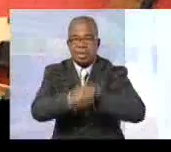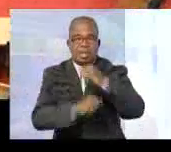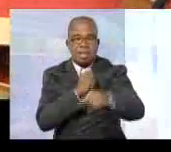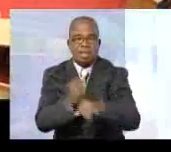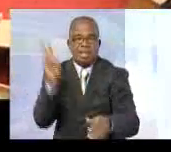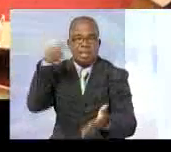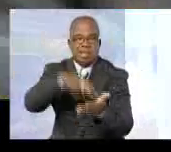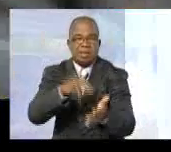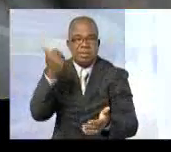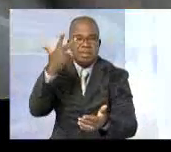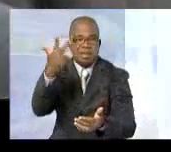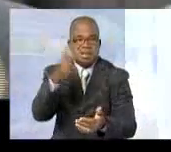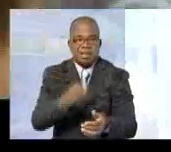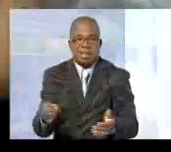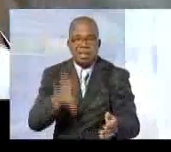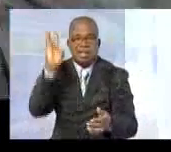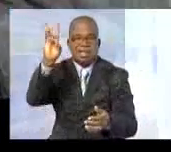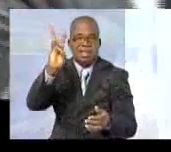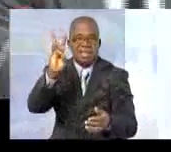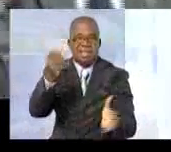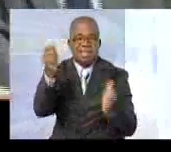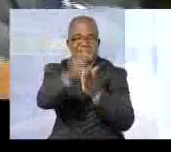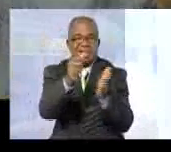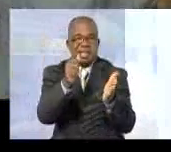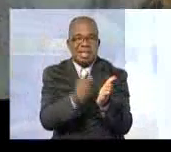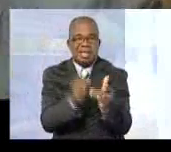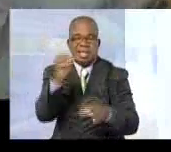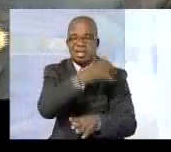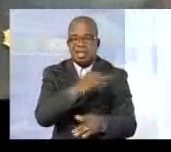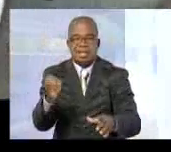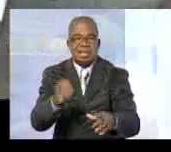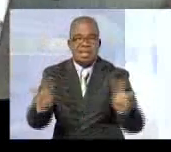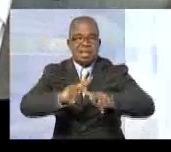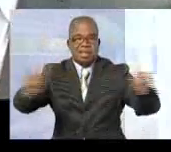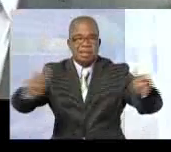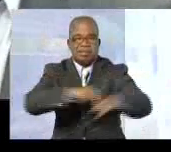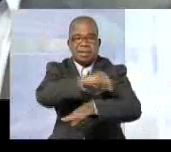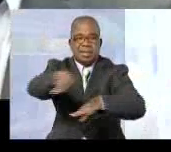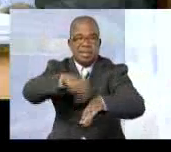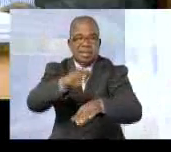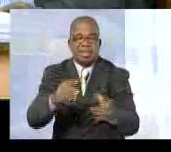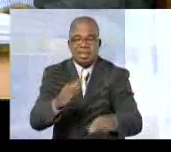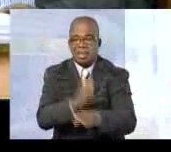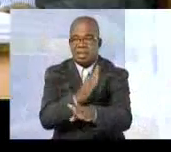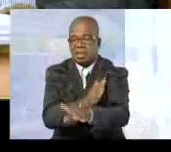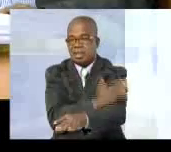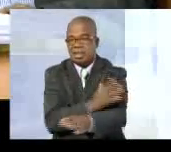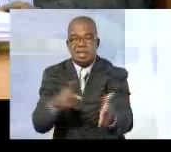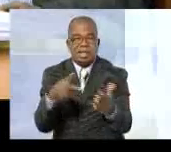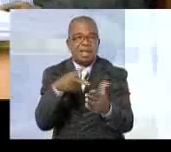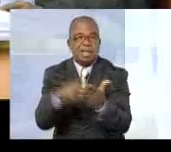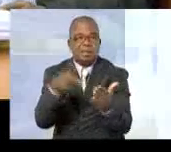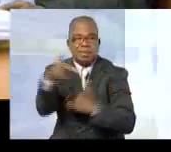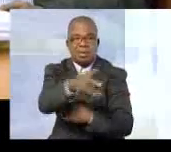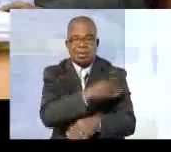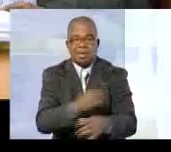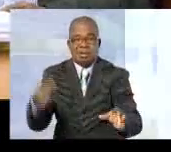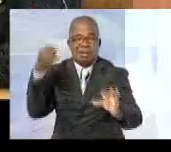ont été visités. Les 6 articles liés au projet de loi portant plan national de développement et programmation des investissements pour la